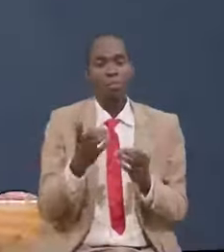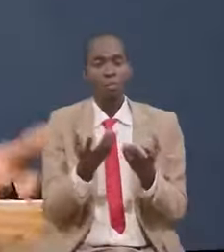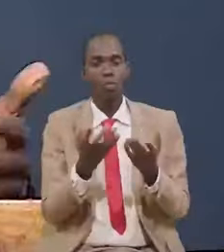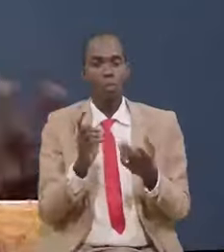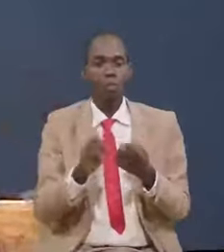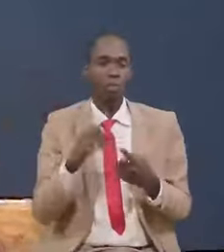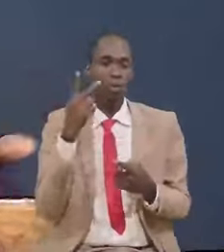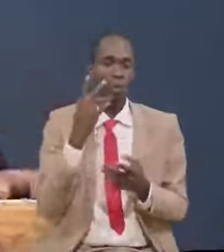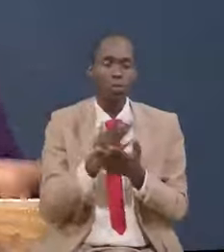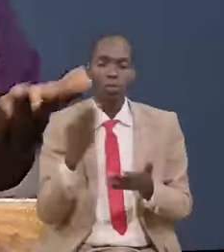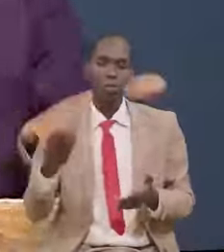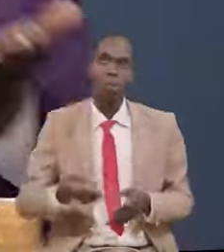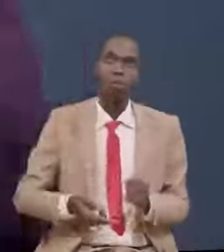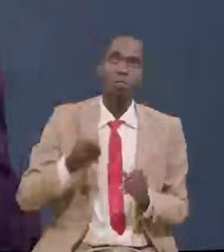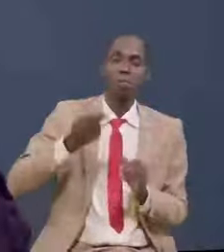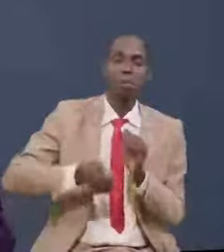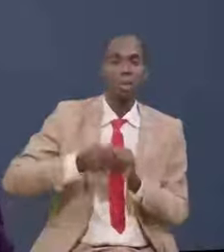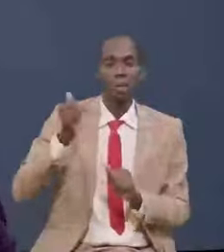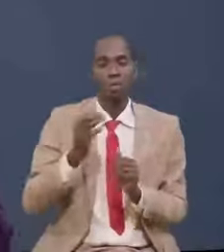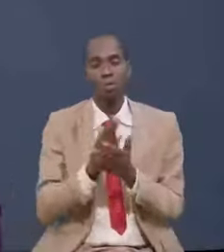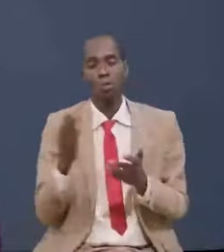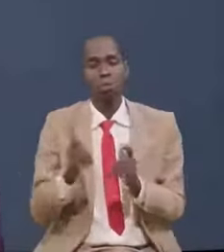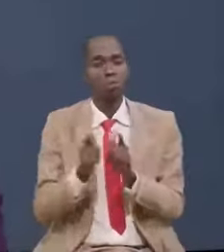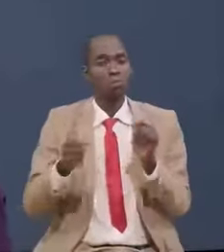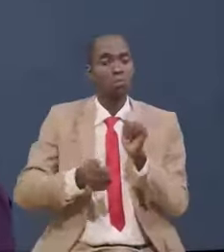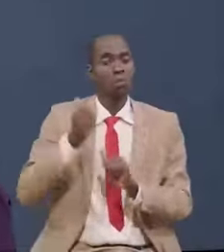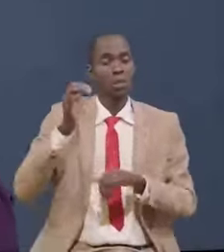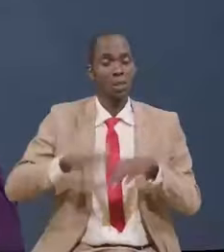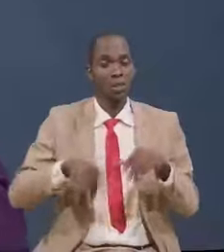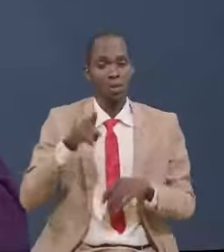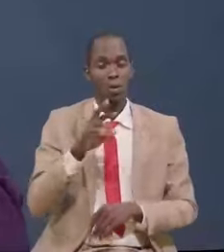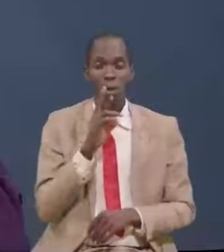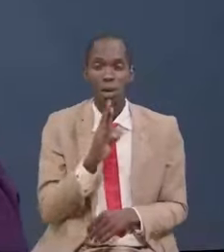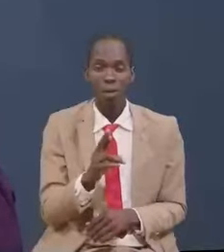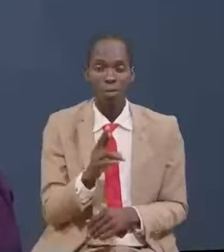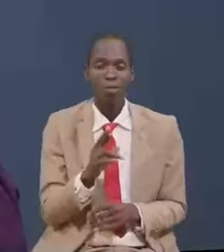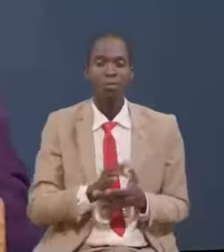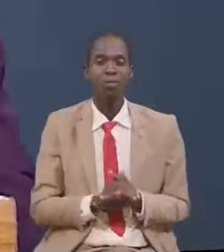Un désir pour quelque chose de plus grand, de plus élevé que ce que vous avez.